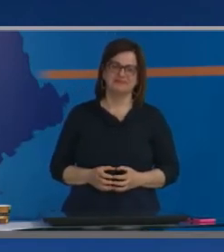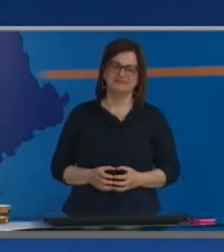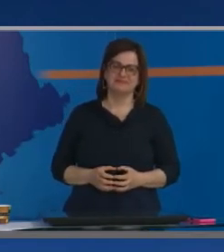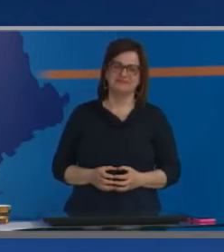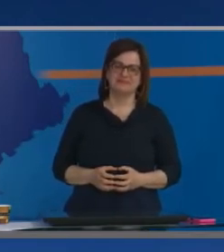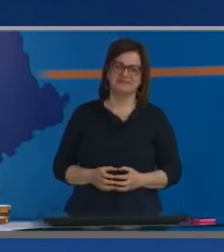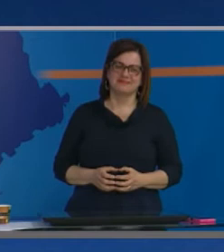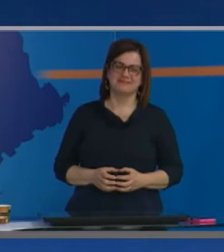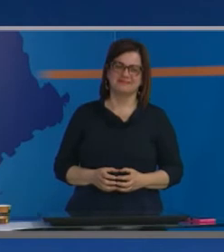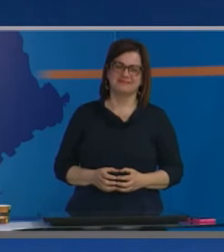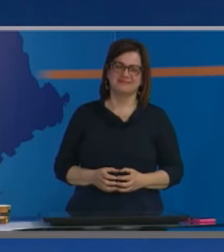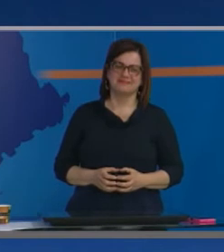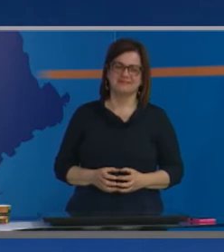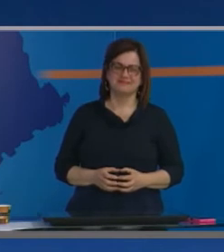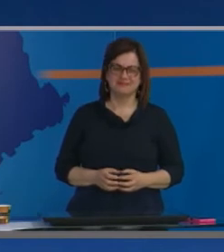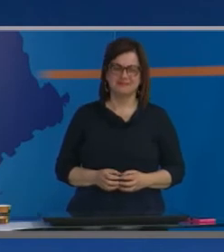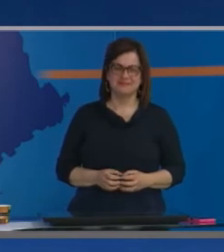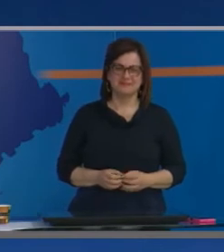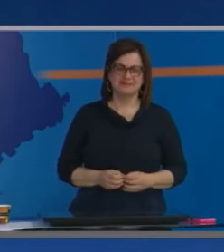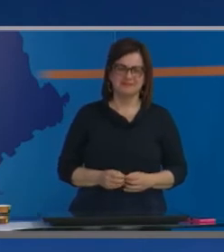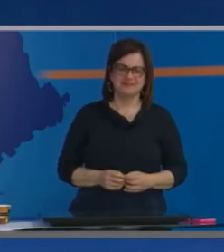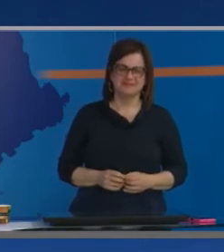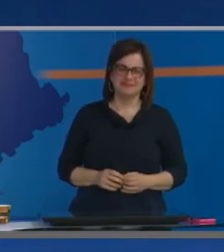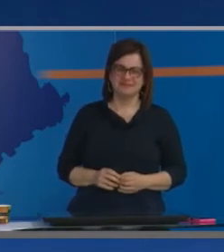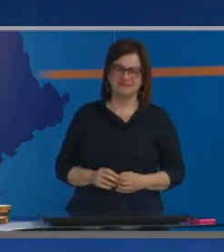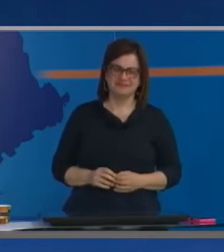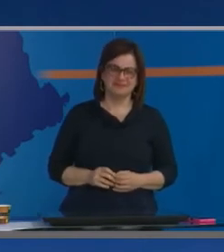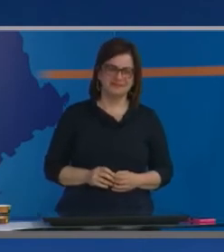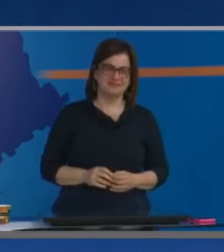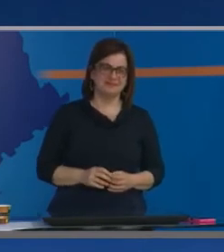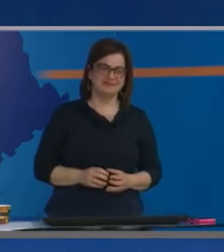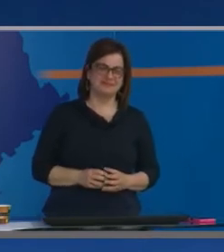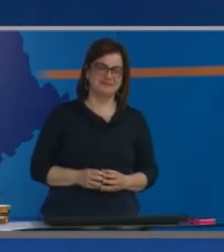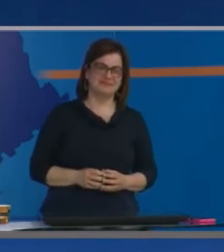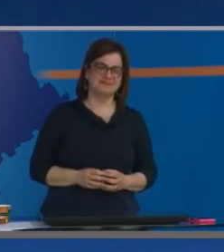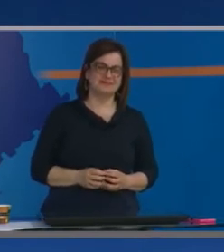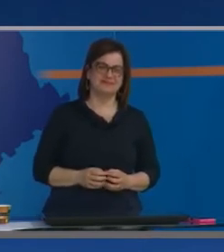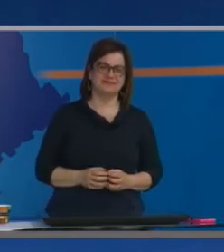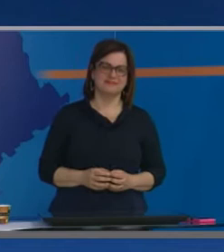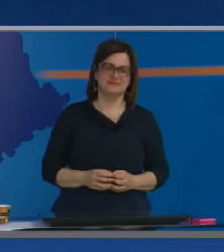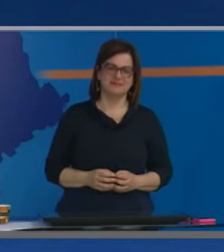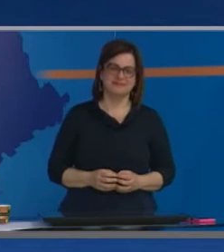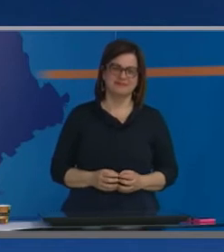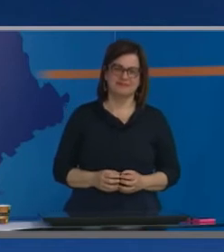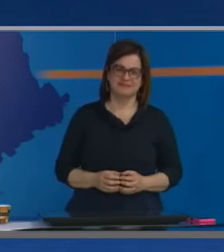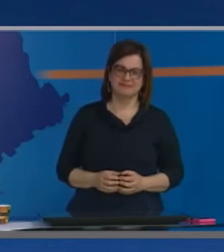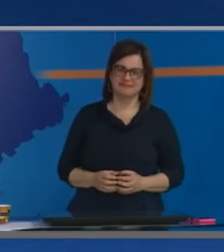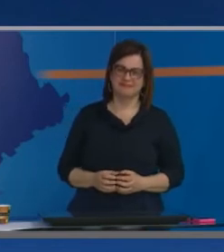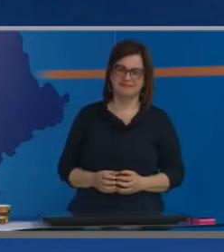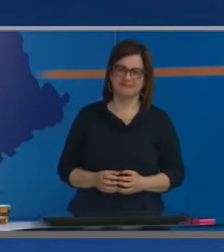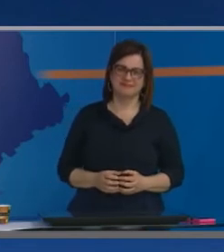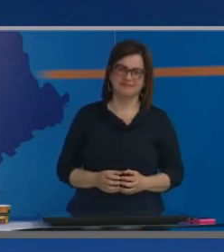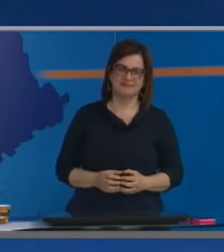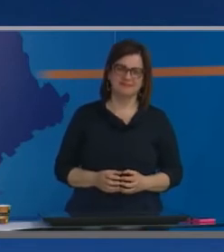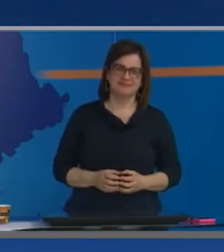dove ci sono i monti, dove l'orografia permette lo sviluppo maggiore di nubi cumuliformi, quindi ecco, di al